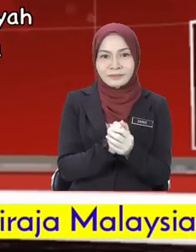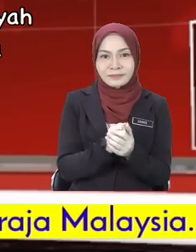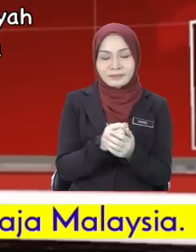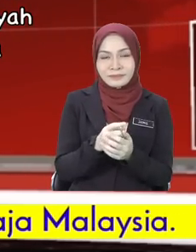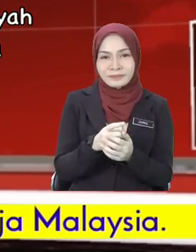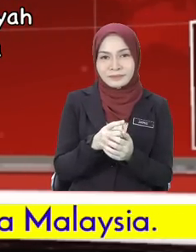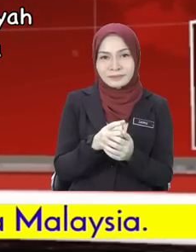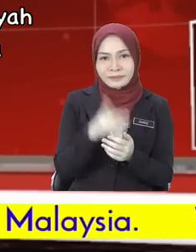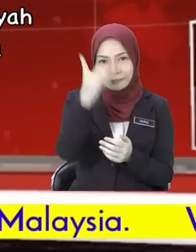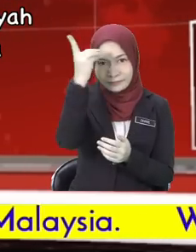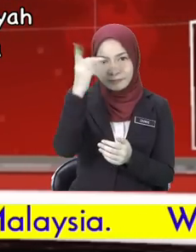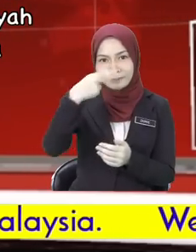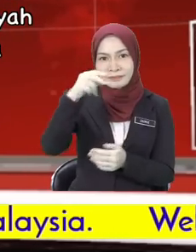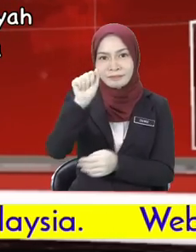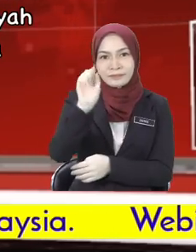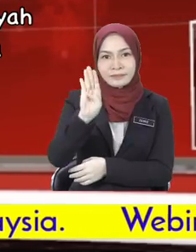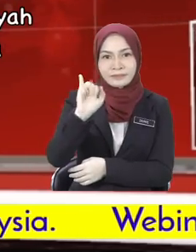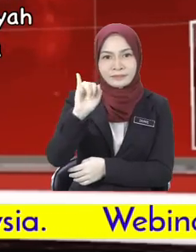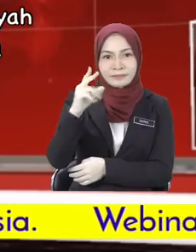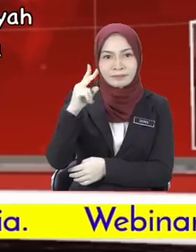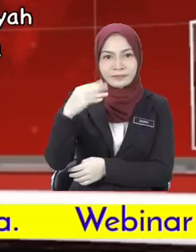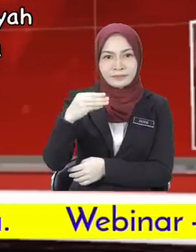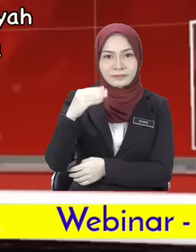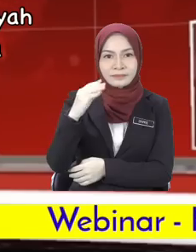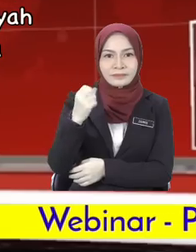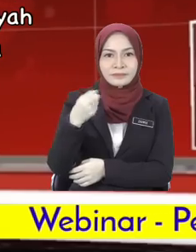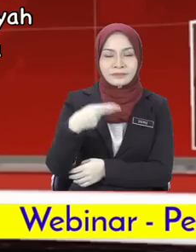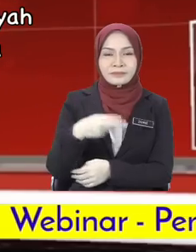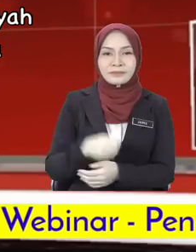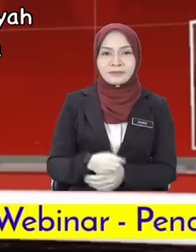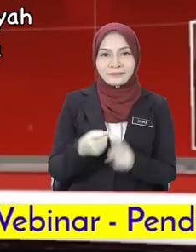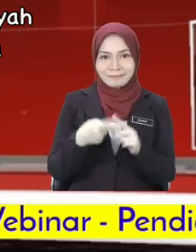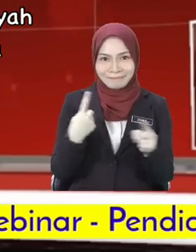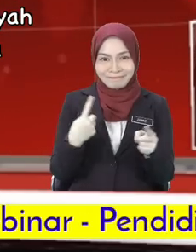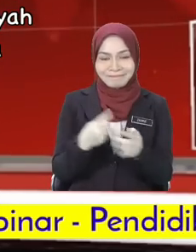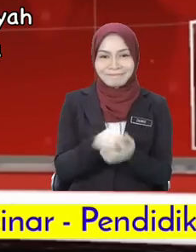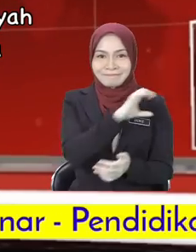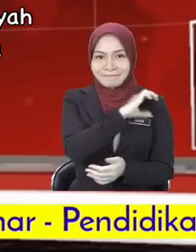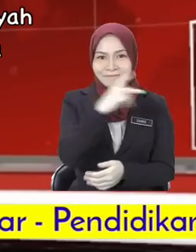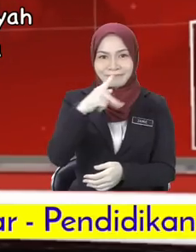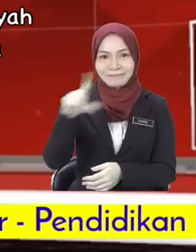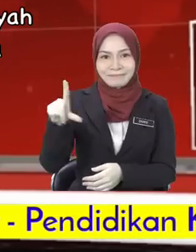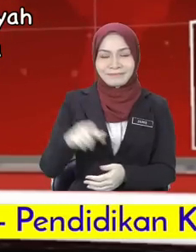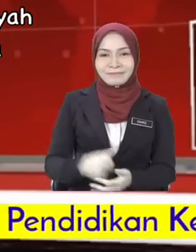sekolah wanita dan kanak-kanak ibu pejabat